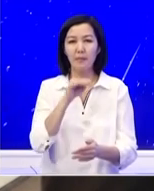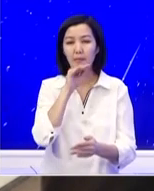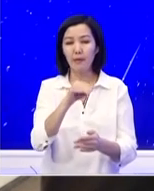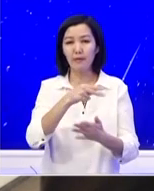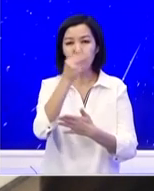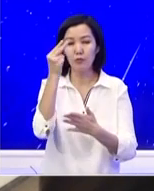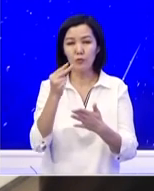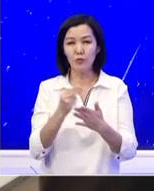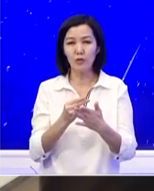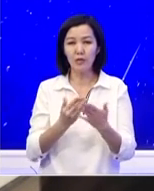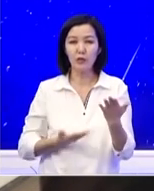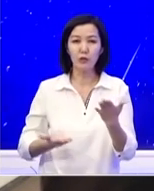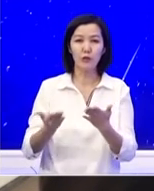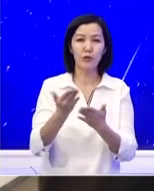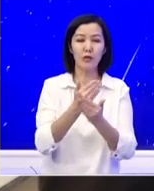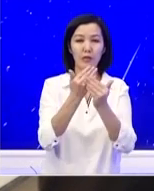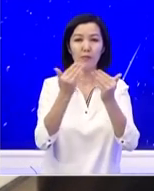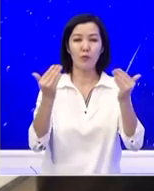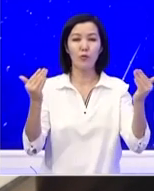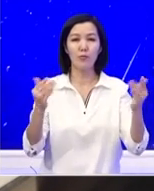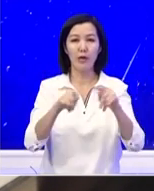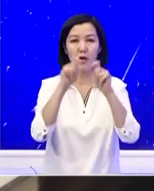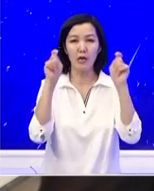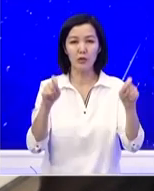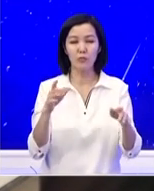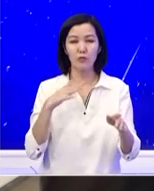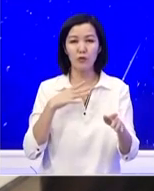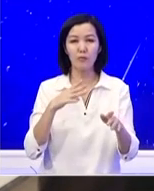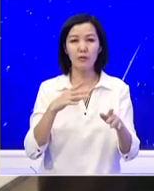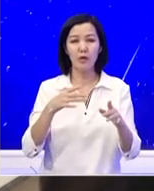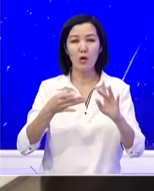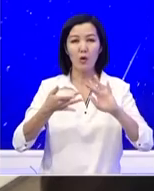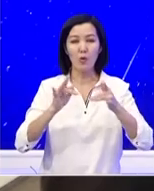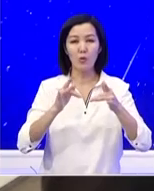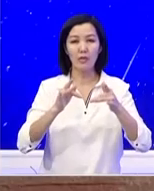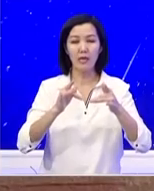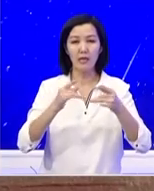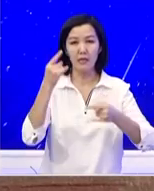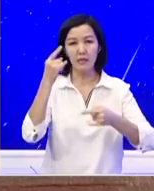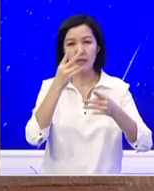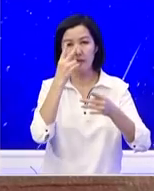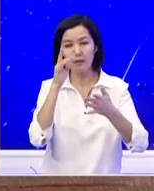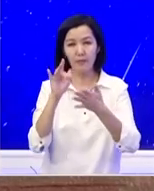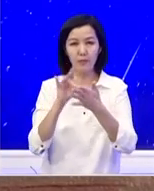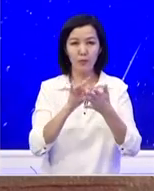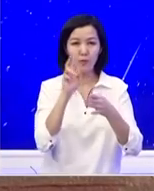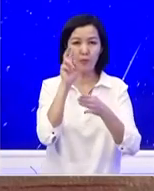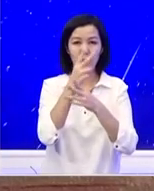туындыларынан жинақтаған көрме ашып отырмыз. Онлайн режимінде туындылар енді